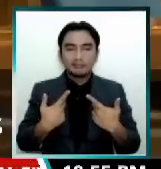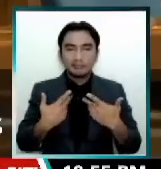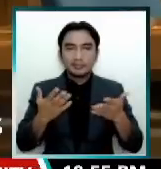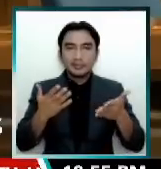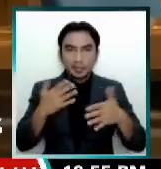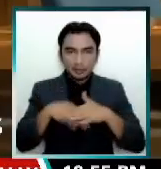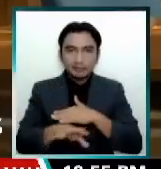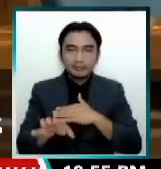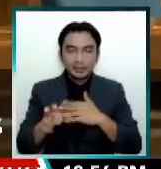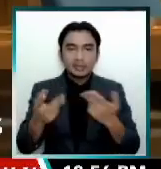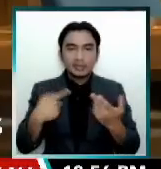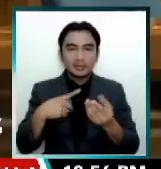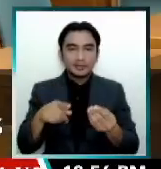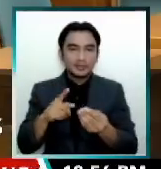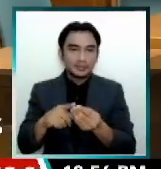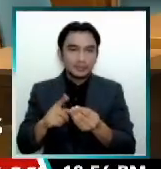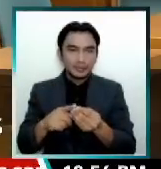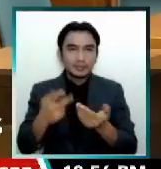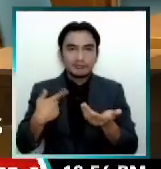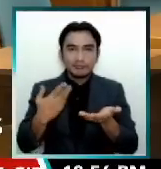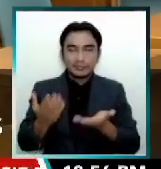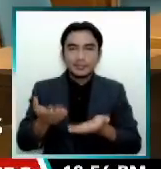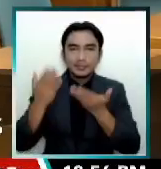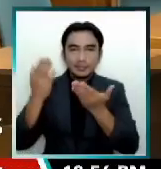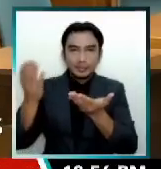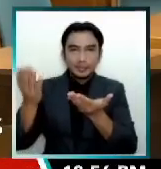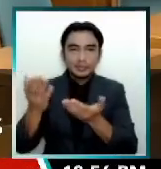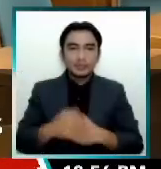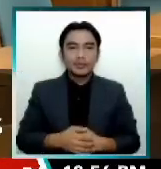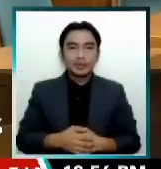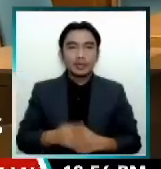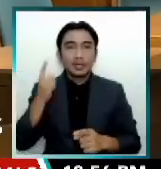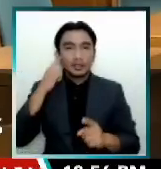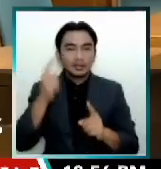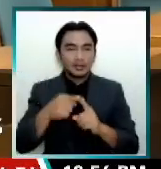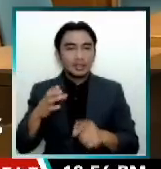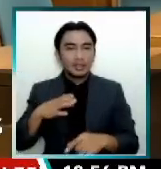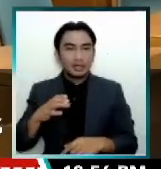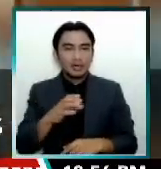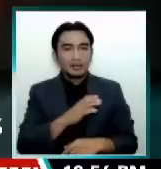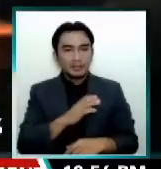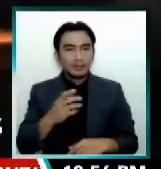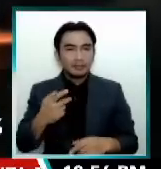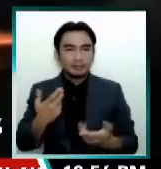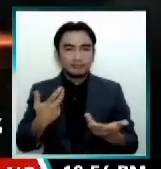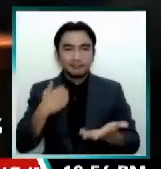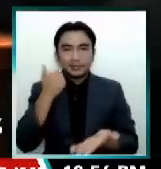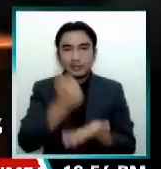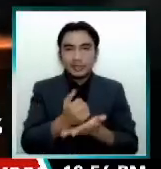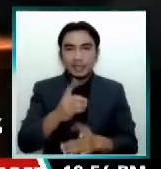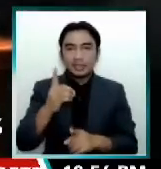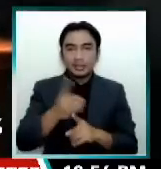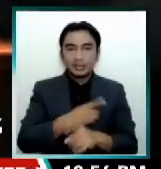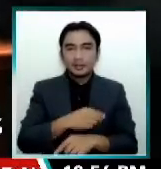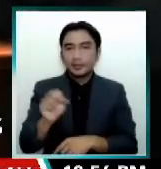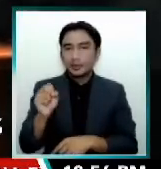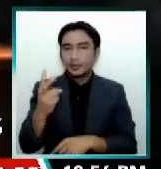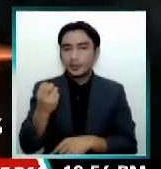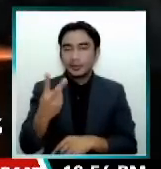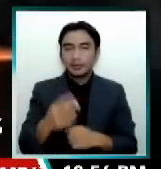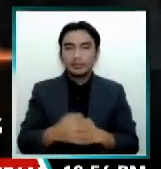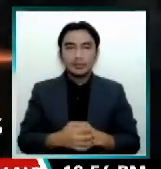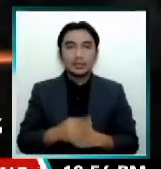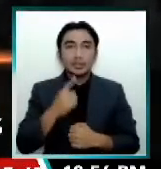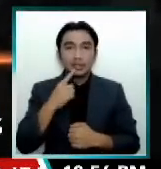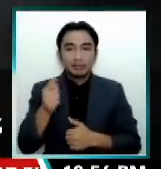Financial Intermediaries ang panukala. Target ang Kamara na aprobahan ang panukala sa December 12. Sabi naman ni Senate President Juan Miguel